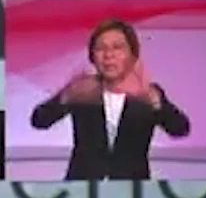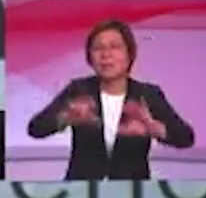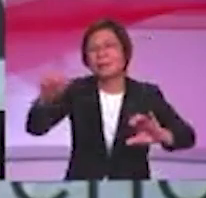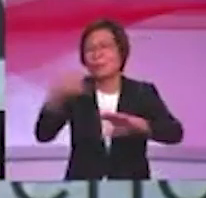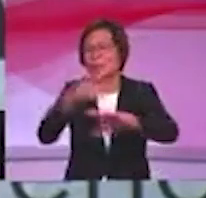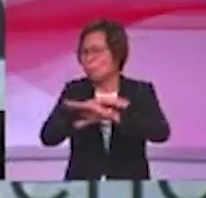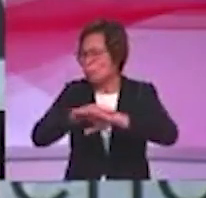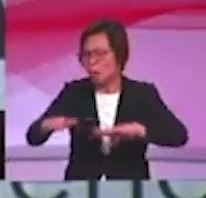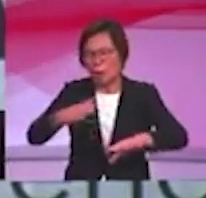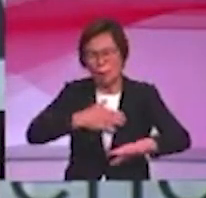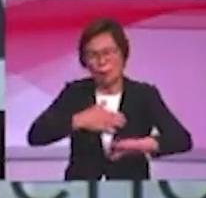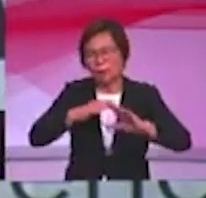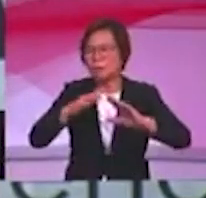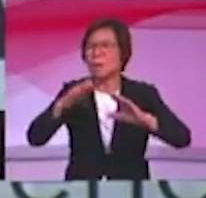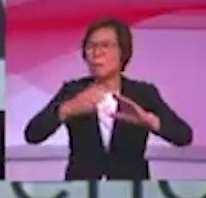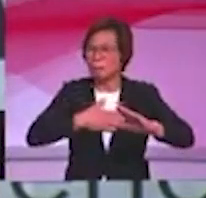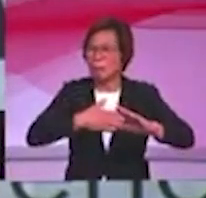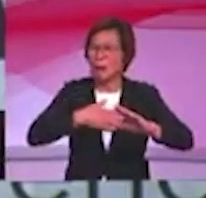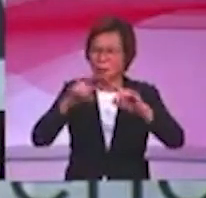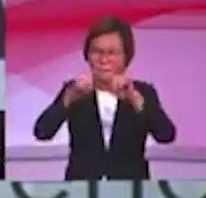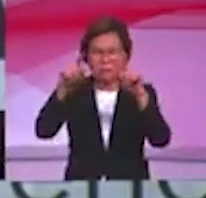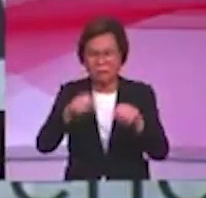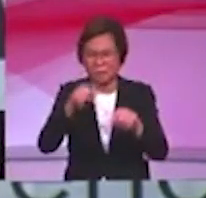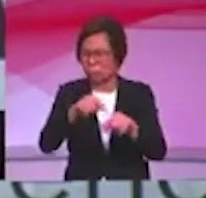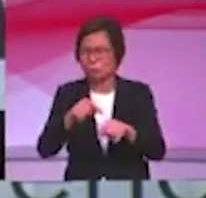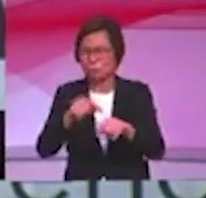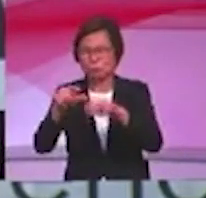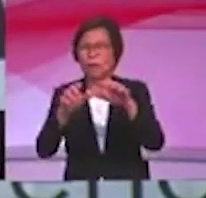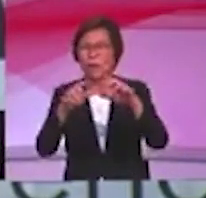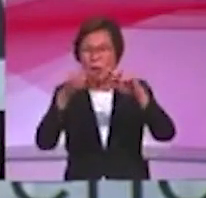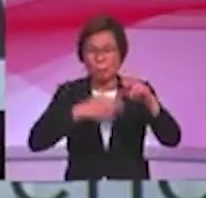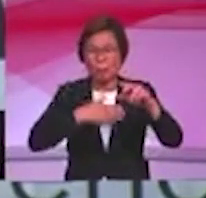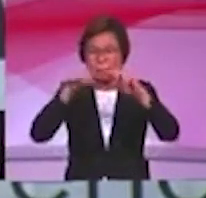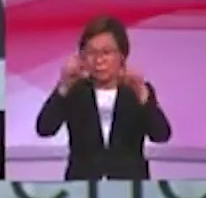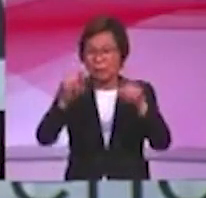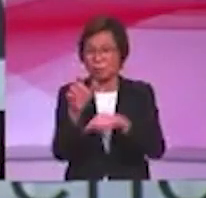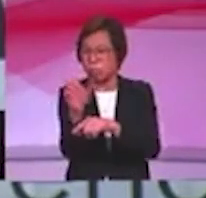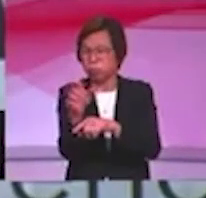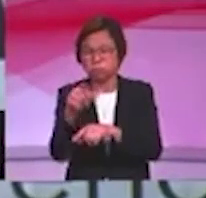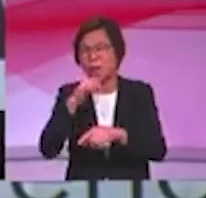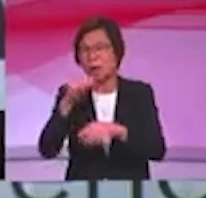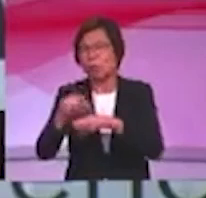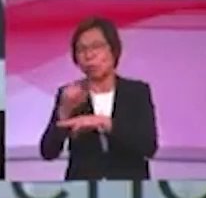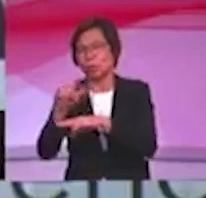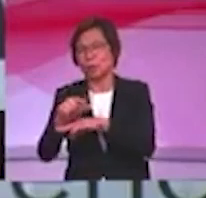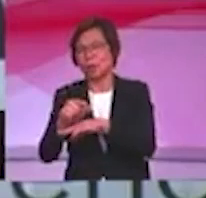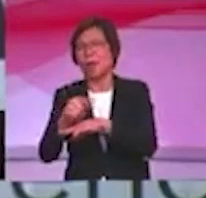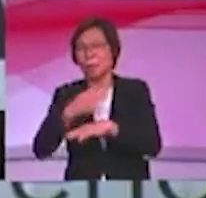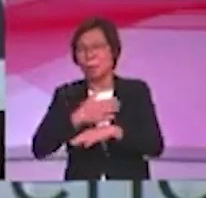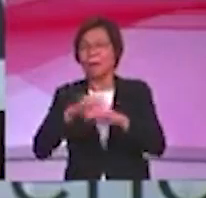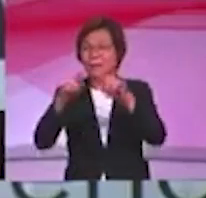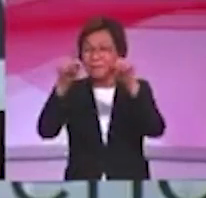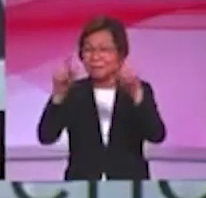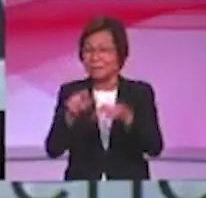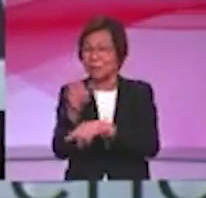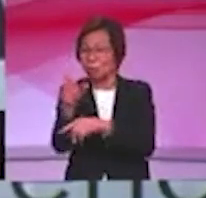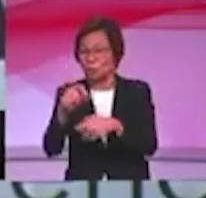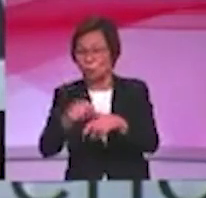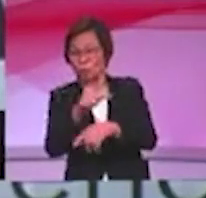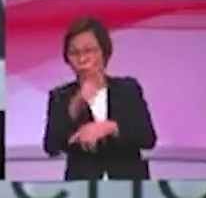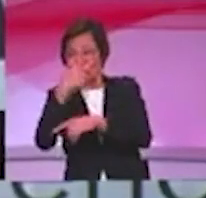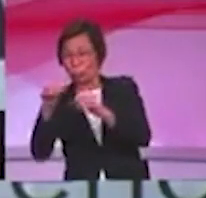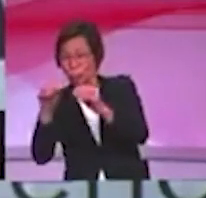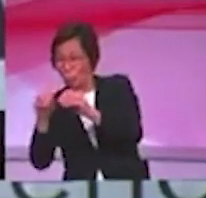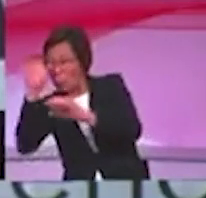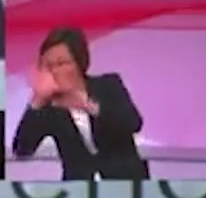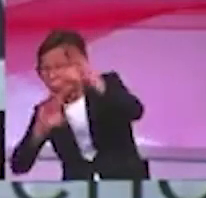bukan menggunakan Mais Sejahtera. Jadi Mais Sejahtera hanya digunakan untuk pengesanan aktif,